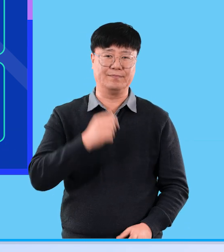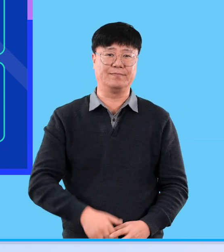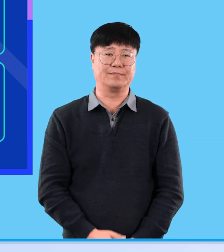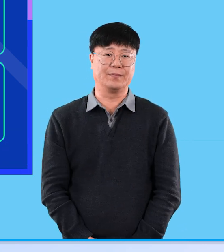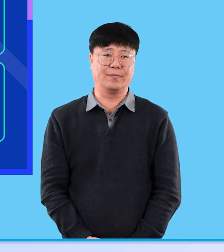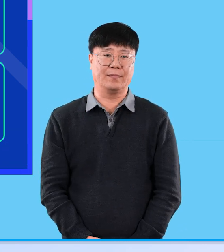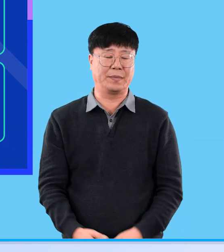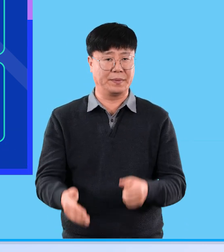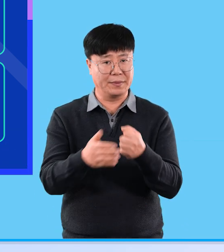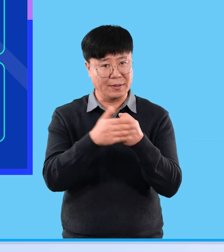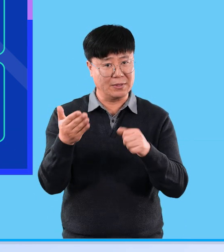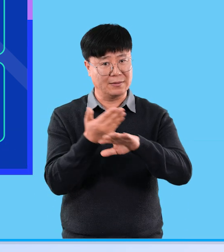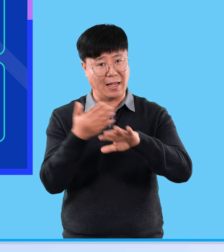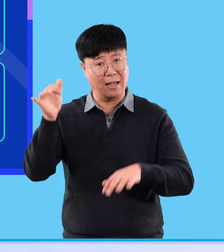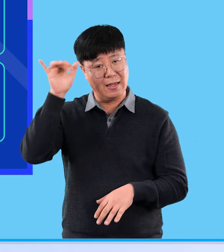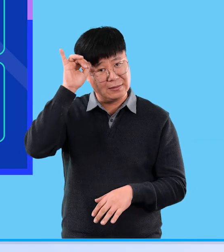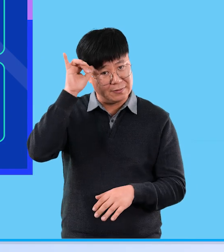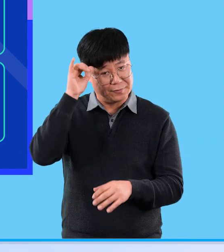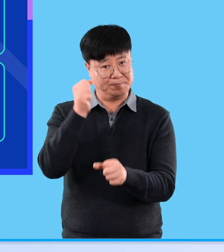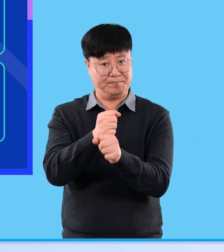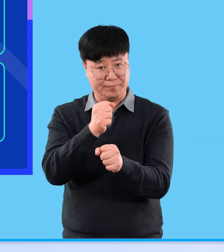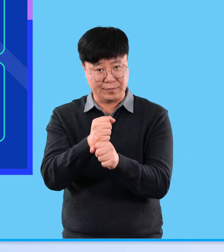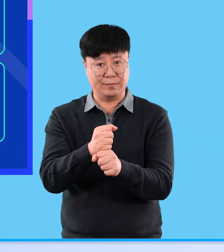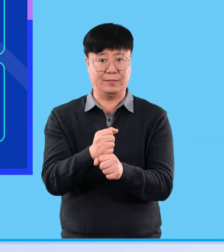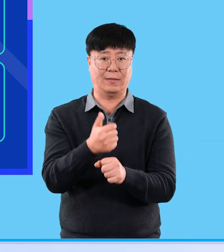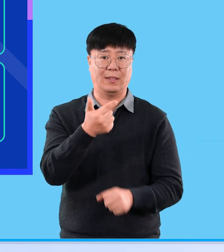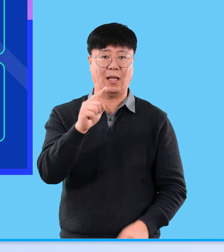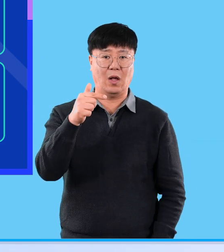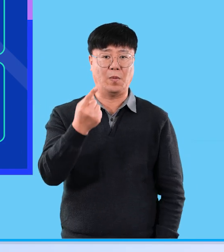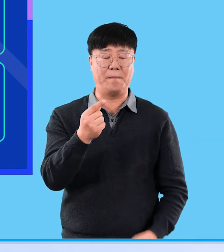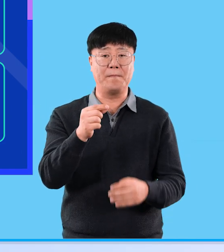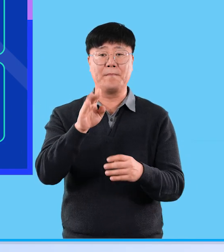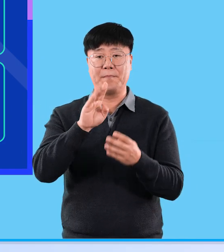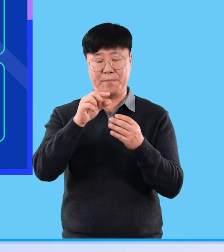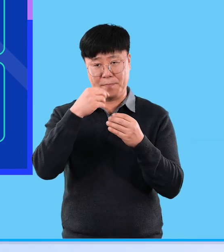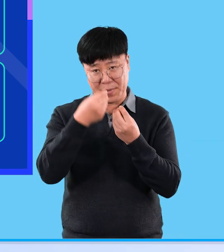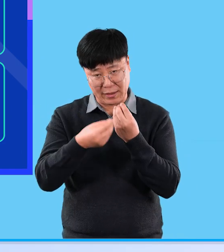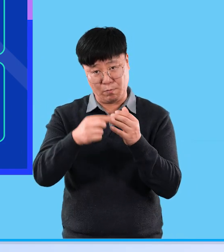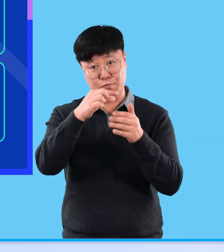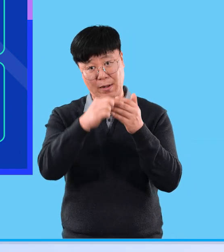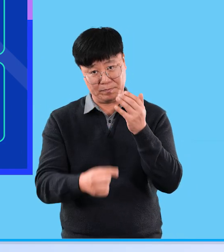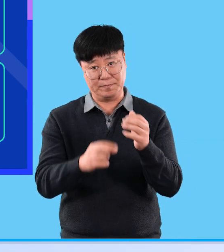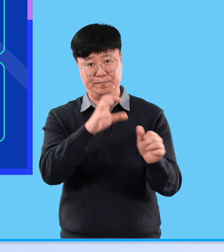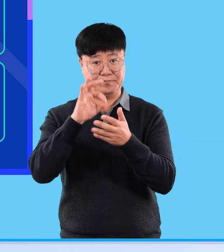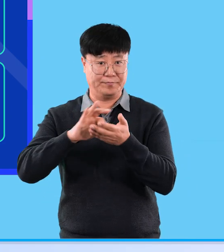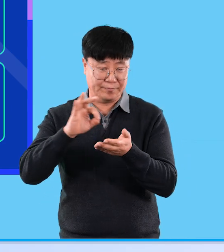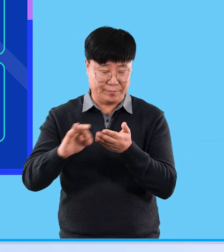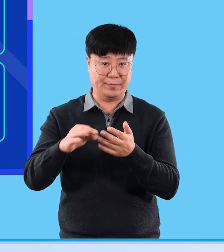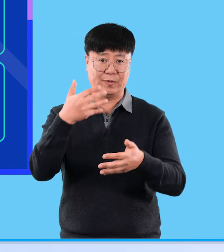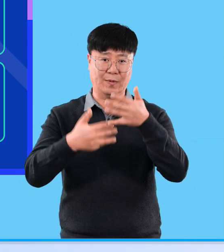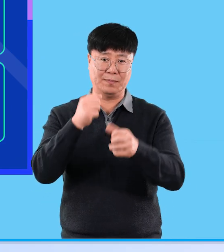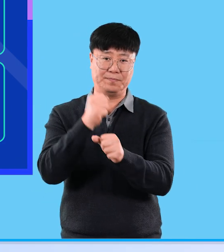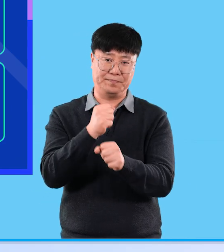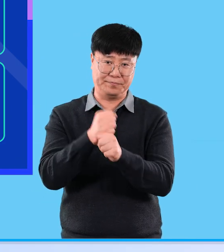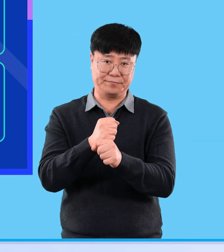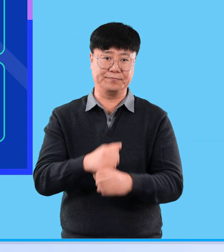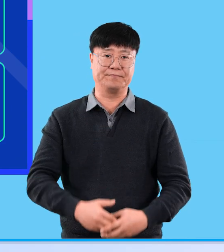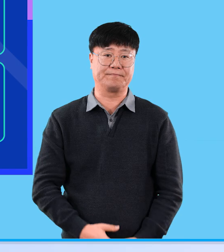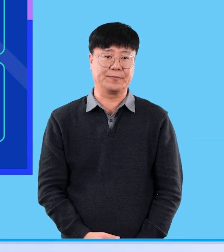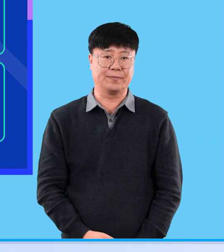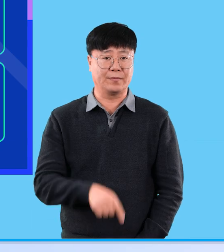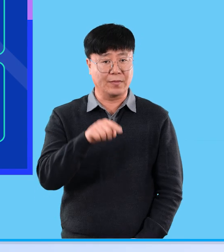못하지요. 그래서 다른 AI 생성 도구 나노 바나나를 활용을 해서 컨텐츠를 만들게